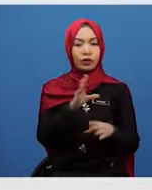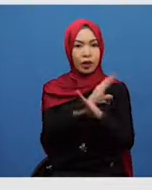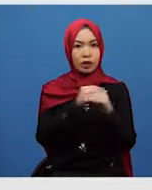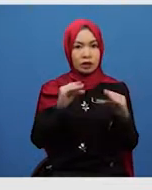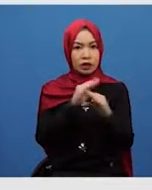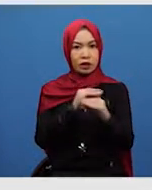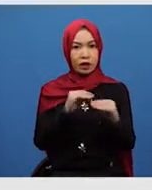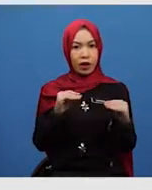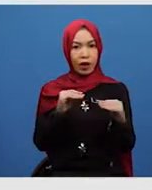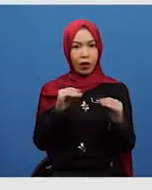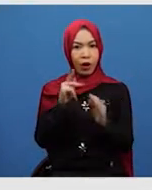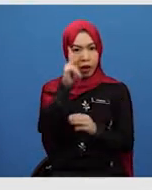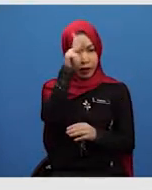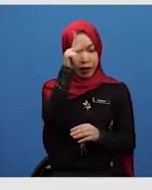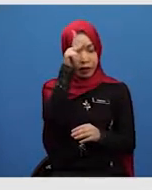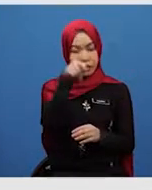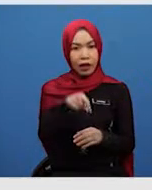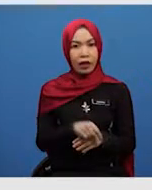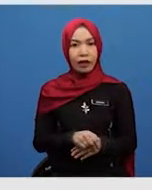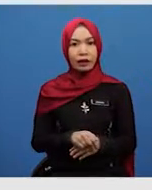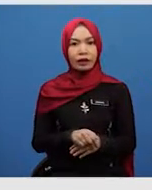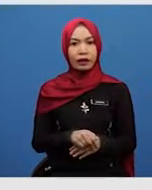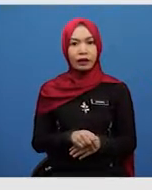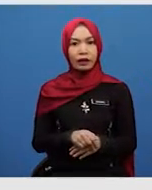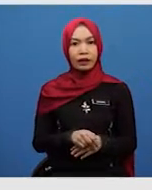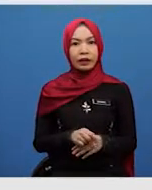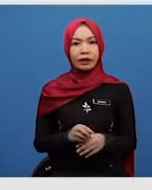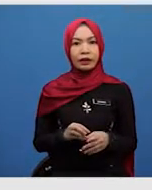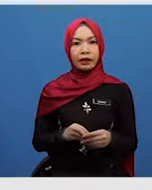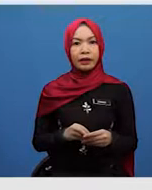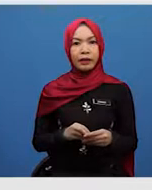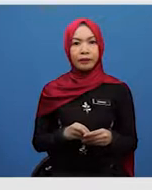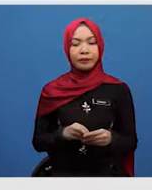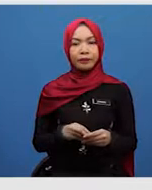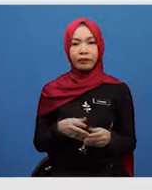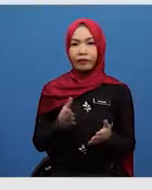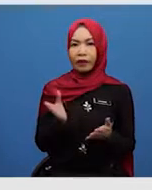9 bertanggung jawab membangunkan Sarawak